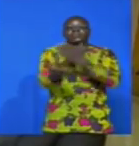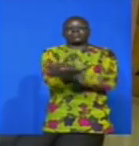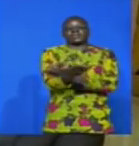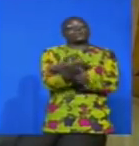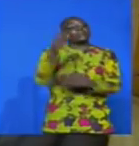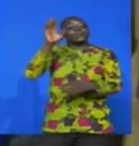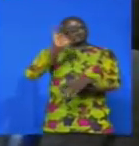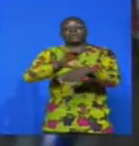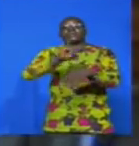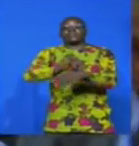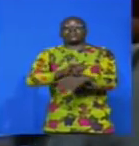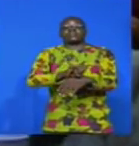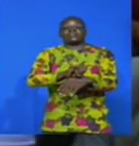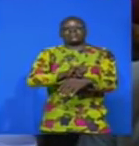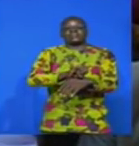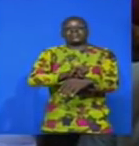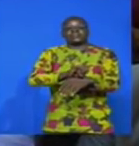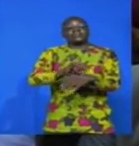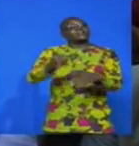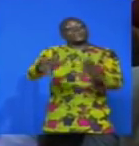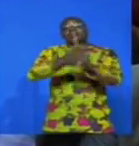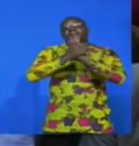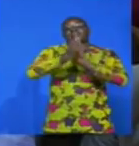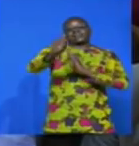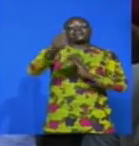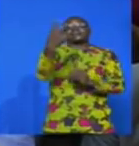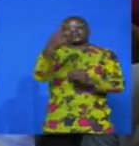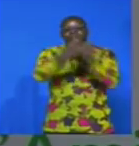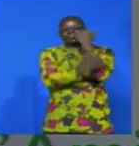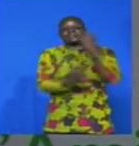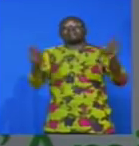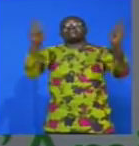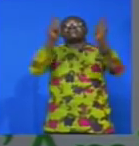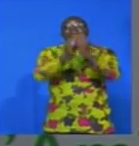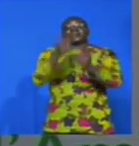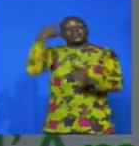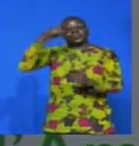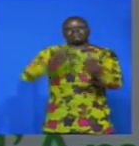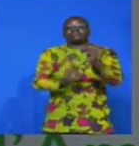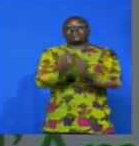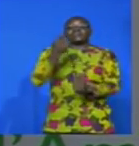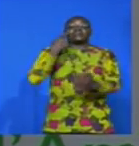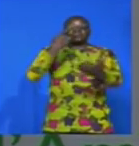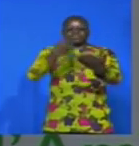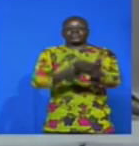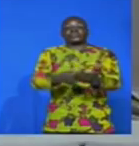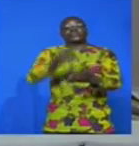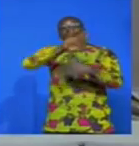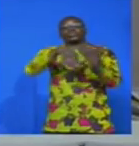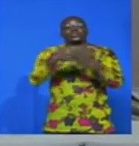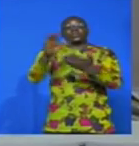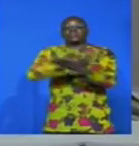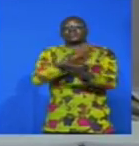Yamoussoukro. Les experts des deux pays se sont réunis pour passer en revue tous les documents qui